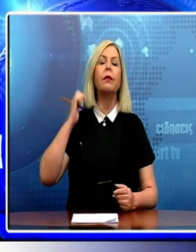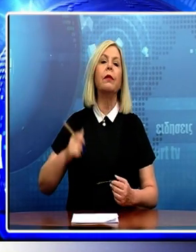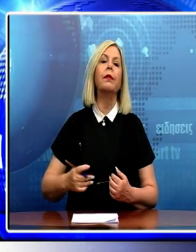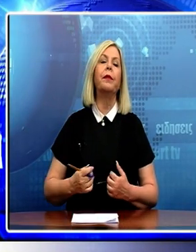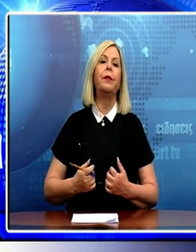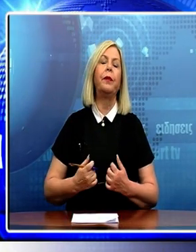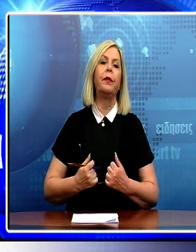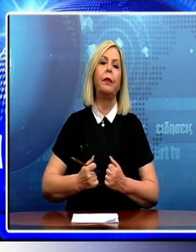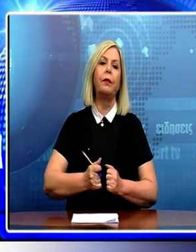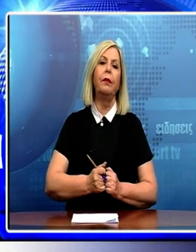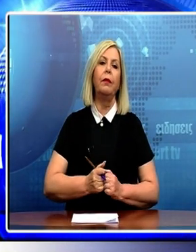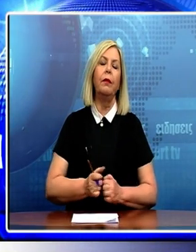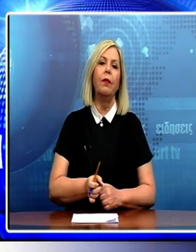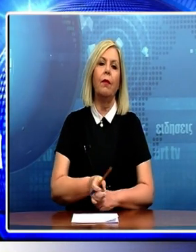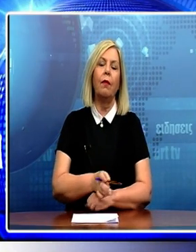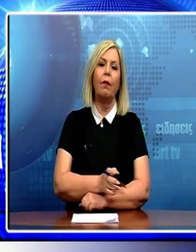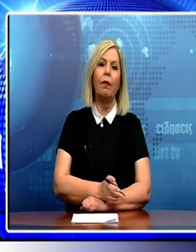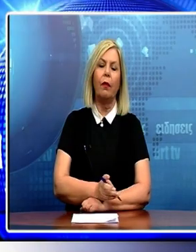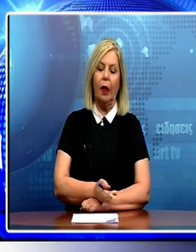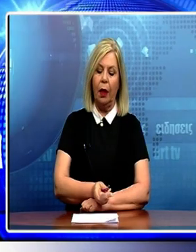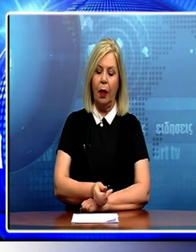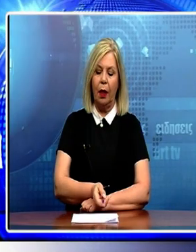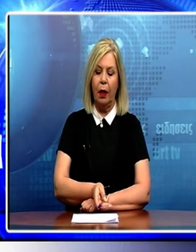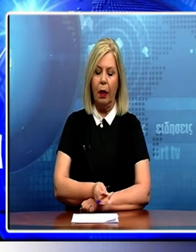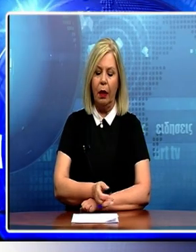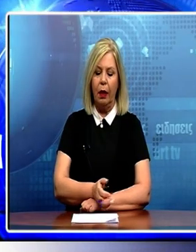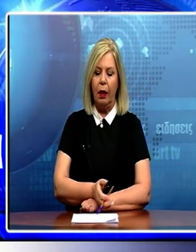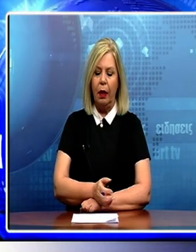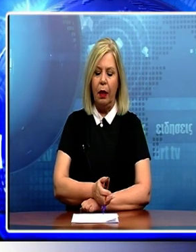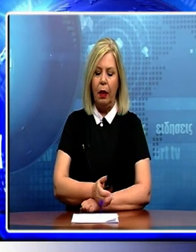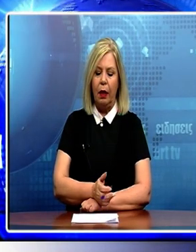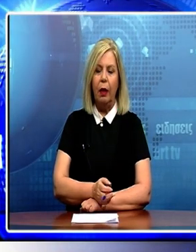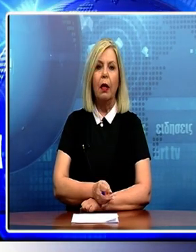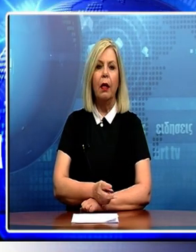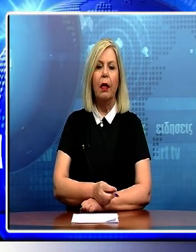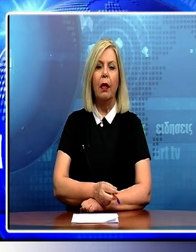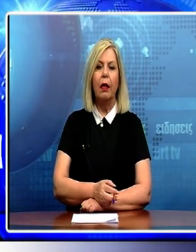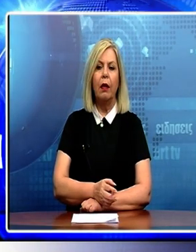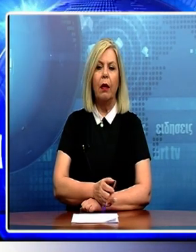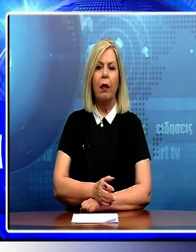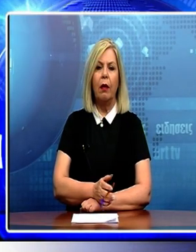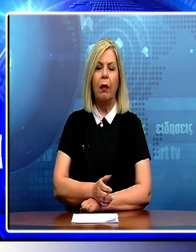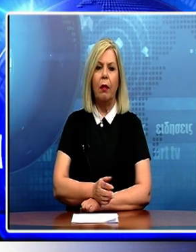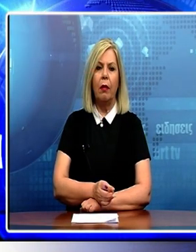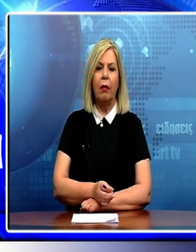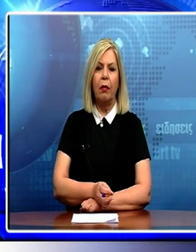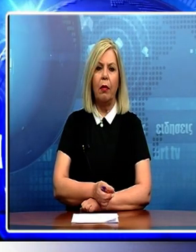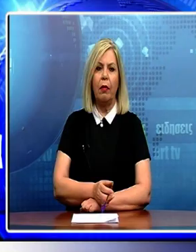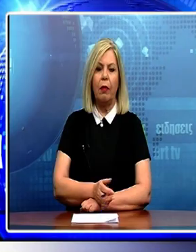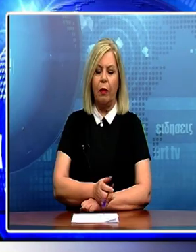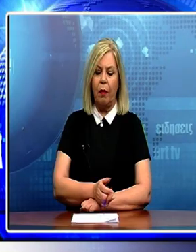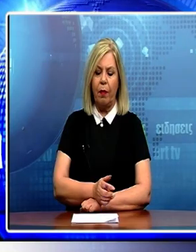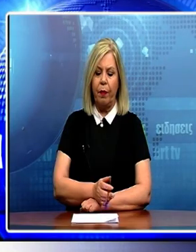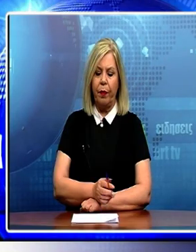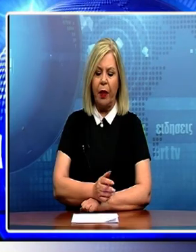κόσμος δεν τρώει πλέον κουτόχορτο. Δεν είμαστε εποχή της δεκαετία του 60 και του 70. Το κατόπιν ενεργειών μου και ο λαϊκισμός